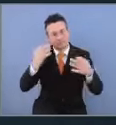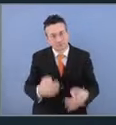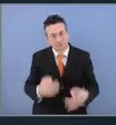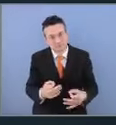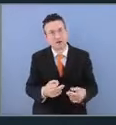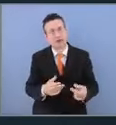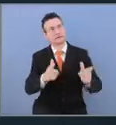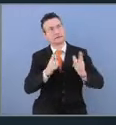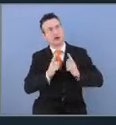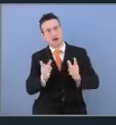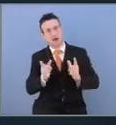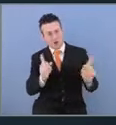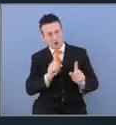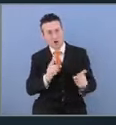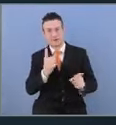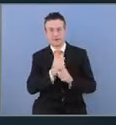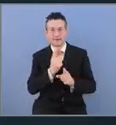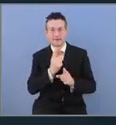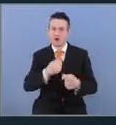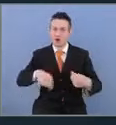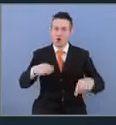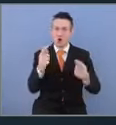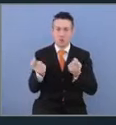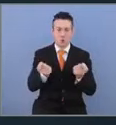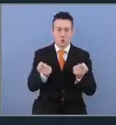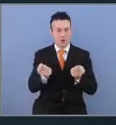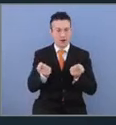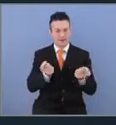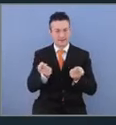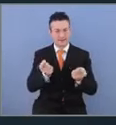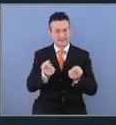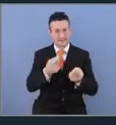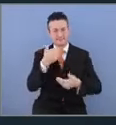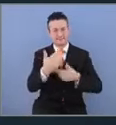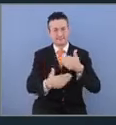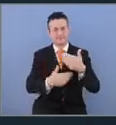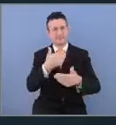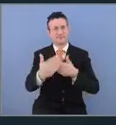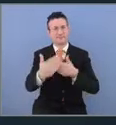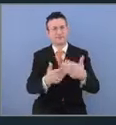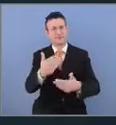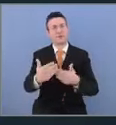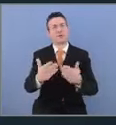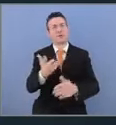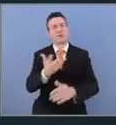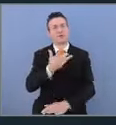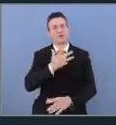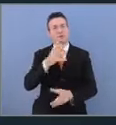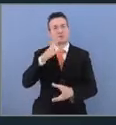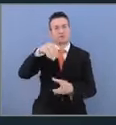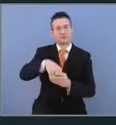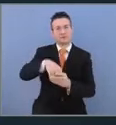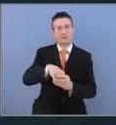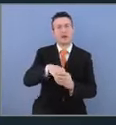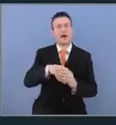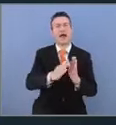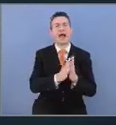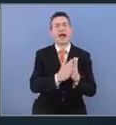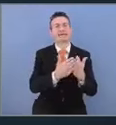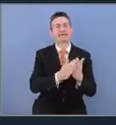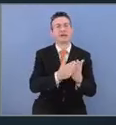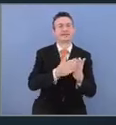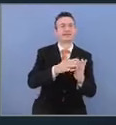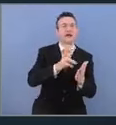verso quello che poi anche più largamente l'abbiamo anche siglato all'interno dell'Agenda 2030, nelle nostre linee guida regionali per lo